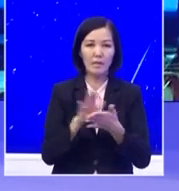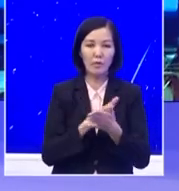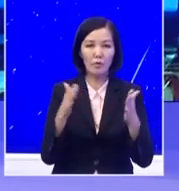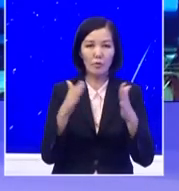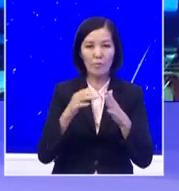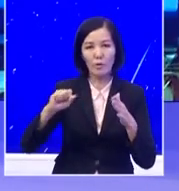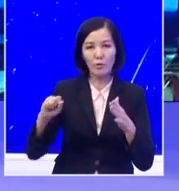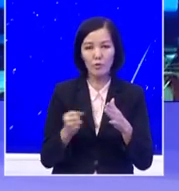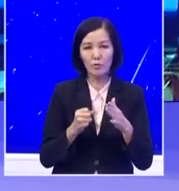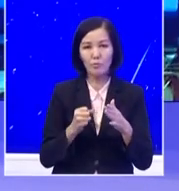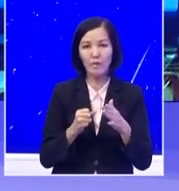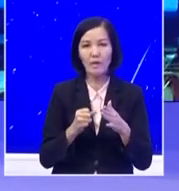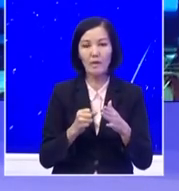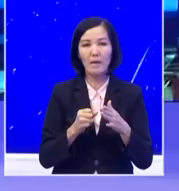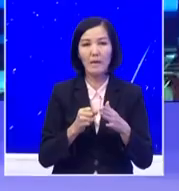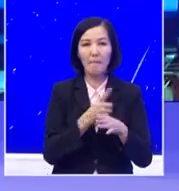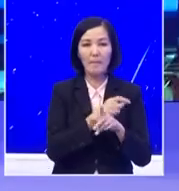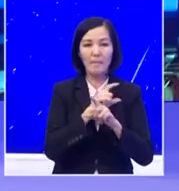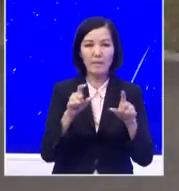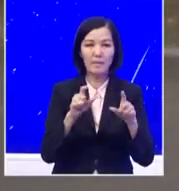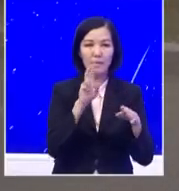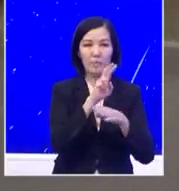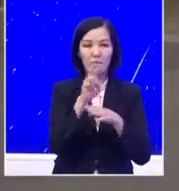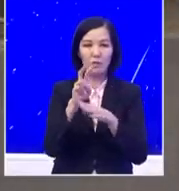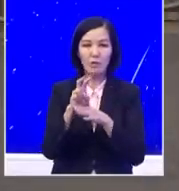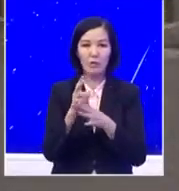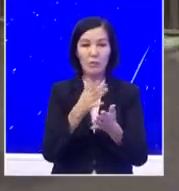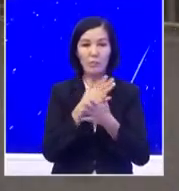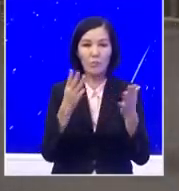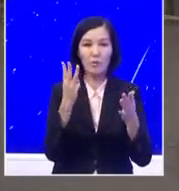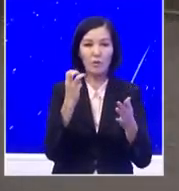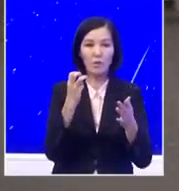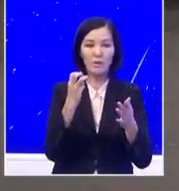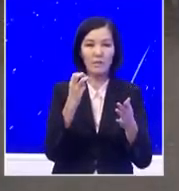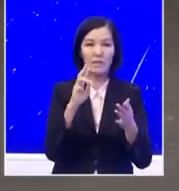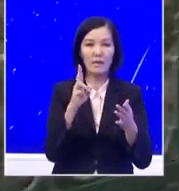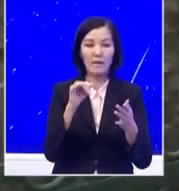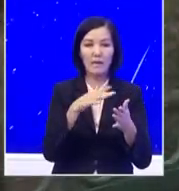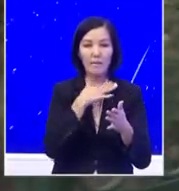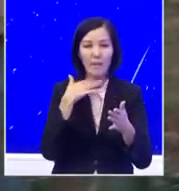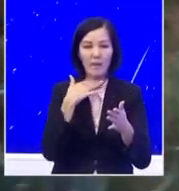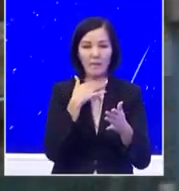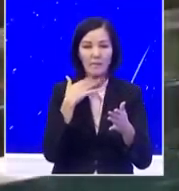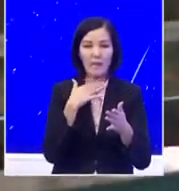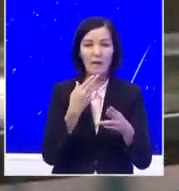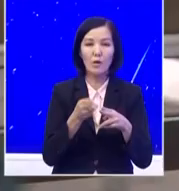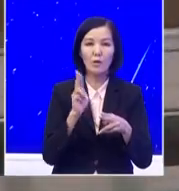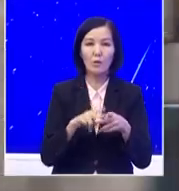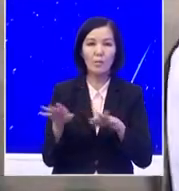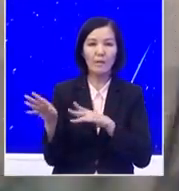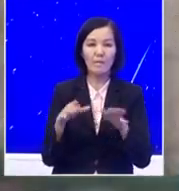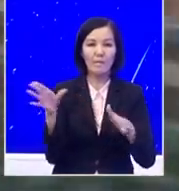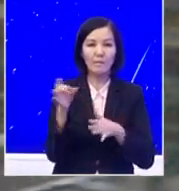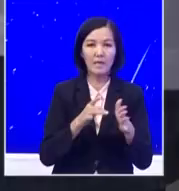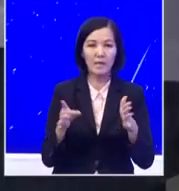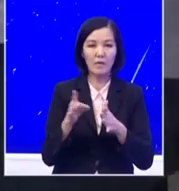дружбы развез по медицинским учреждениям Талдыкургана более 300 килограммов мяса. Кроме этого, в рамках акции во всех